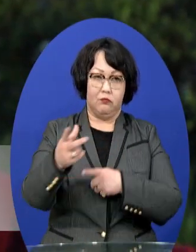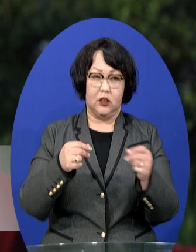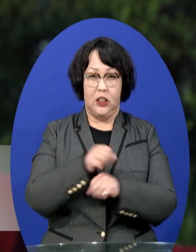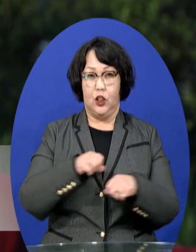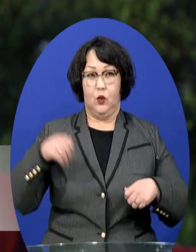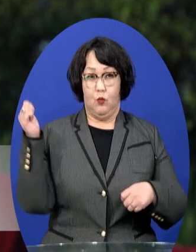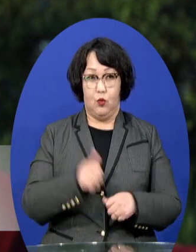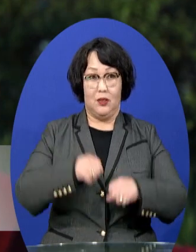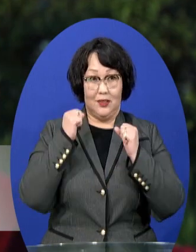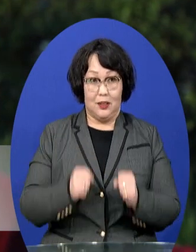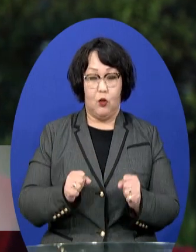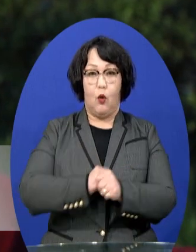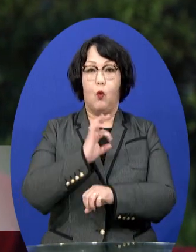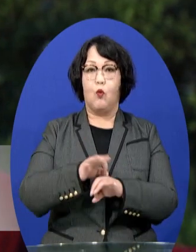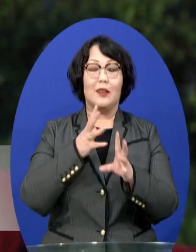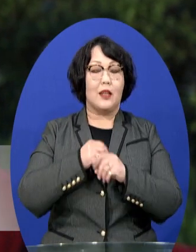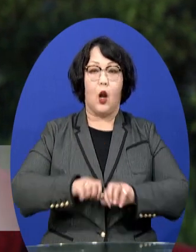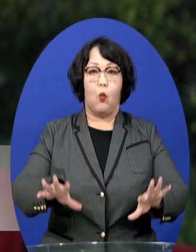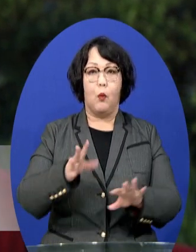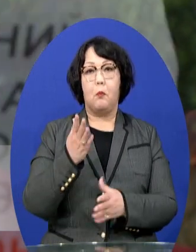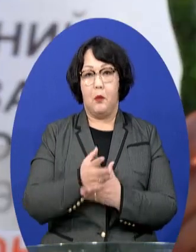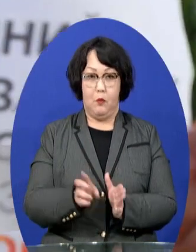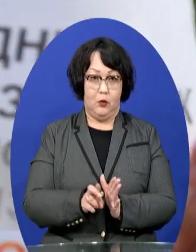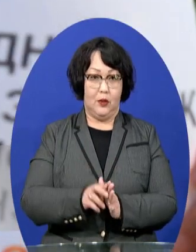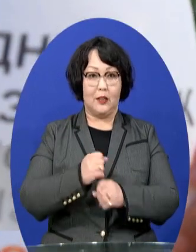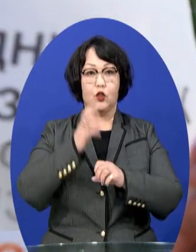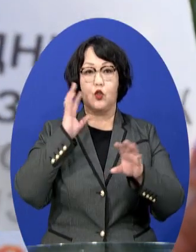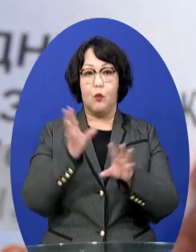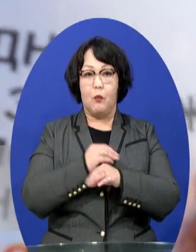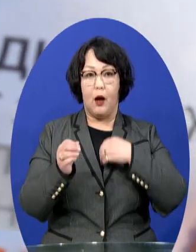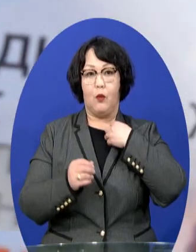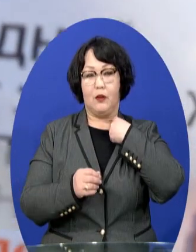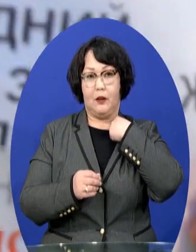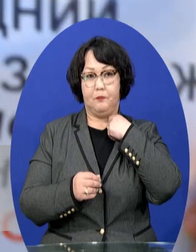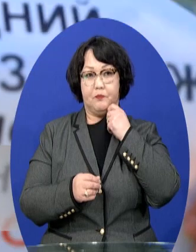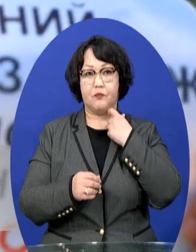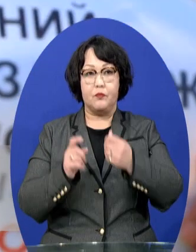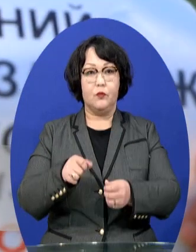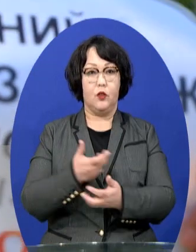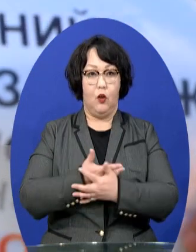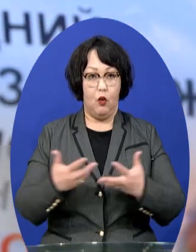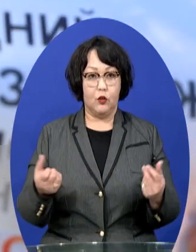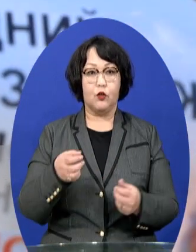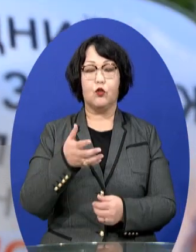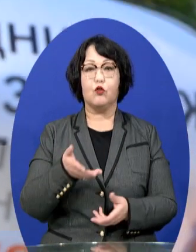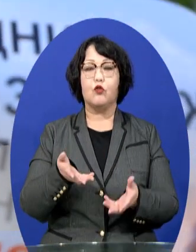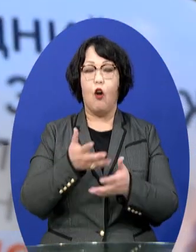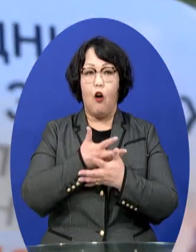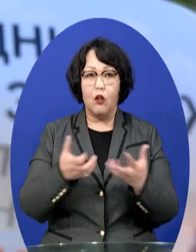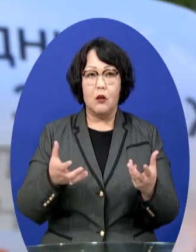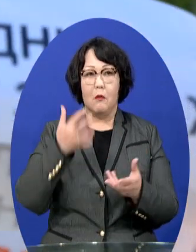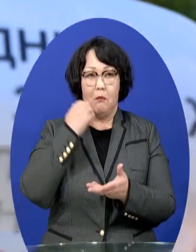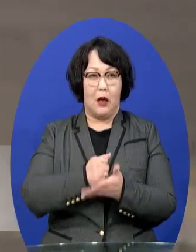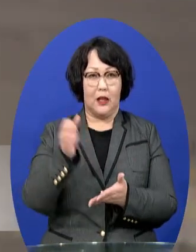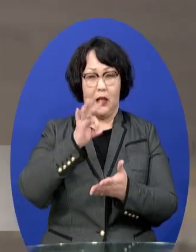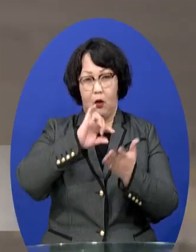тархахгүй байж чадна гэдэг утгаар энэ ажлыг зохион байгуулж байгаа. Хэдийгээр олон тав байгаа ч гэсэн одоо батлагдаагүй маш олон хэд дахин